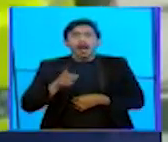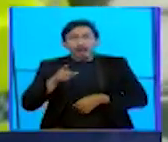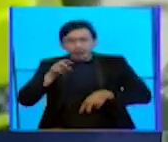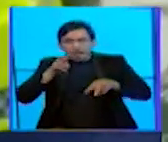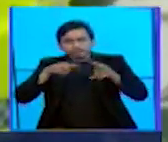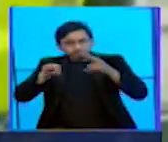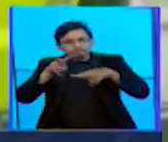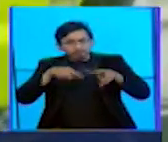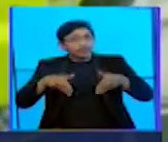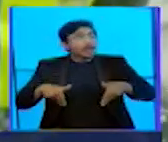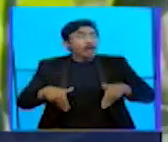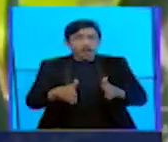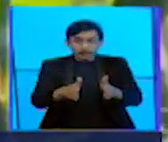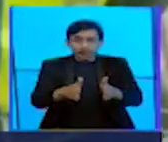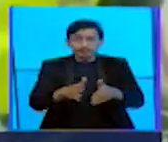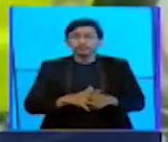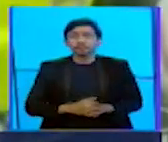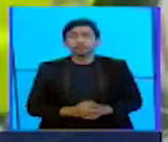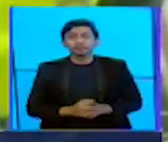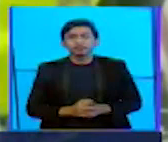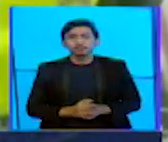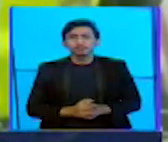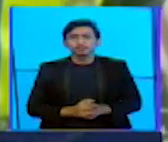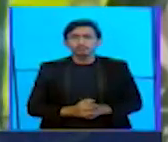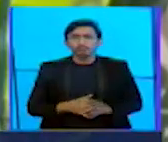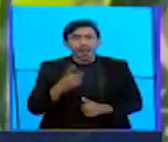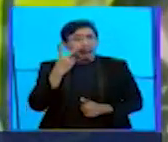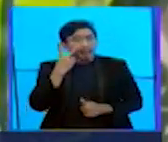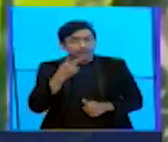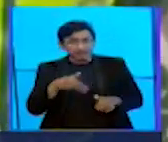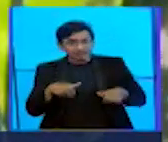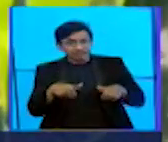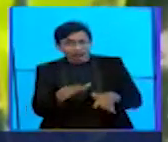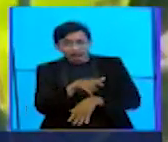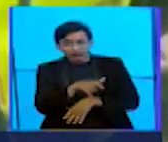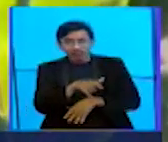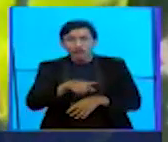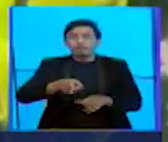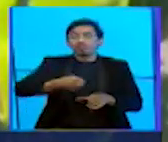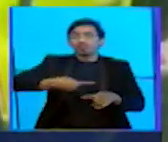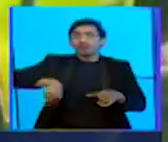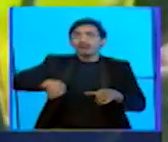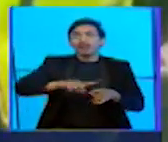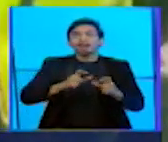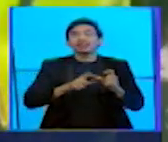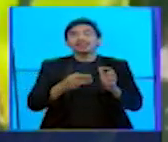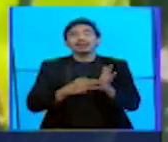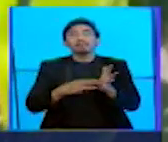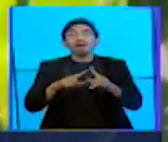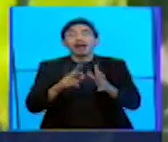Ibda Sandi, dan pada saat melintas di seputaran Semanggi dari arah utara ke selatan